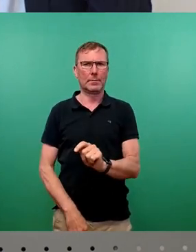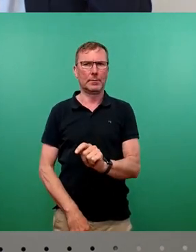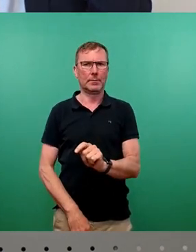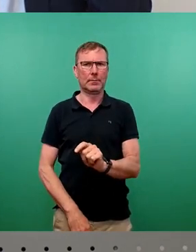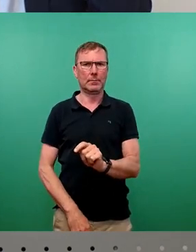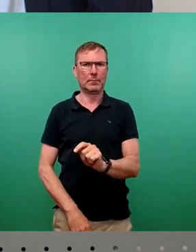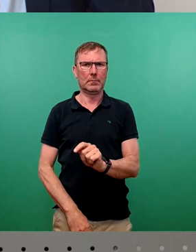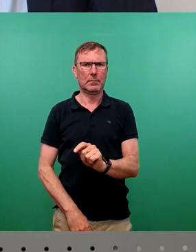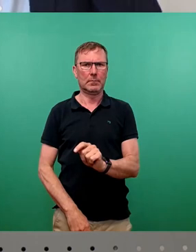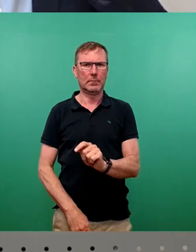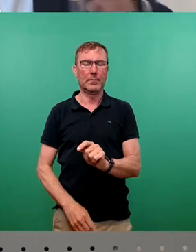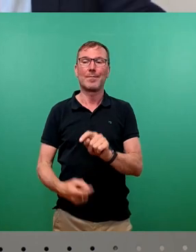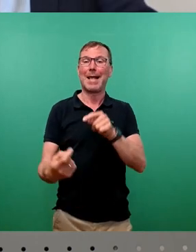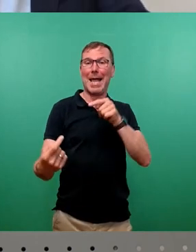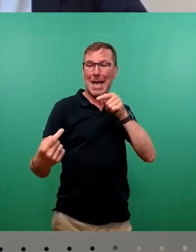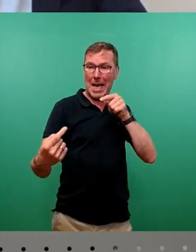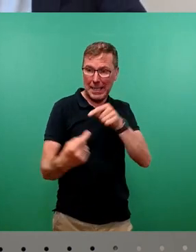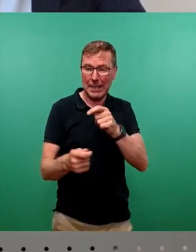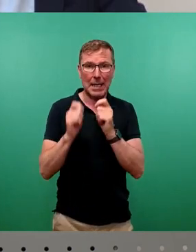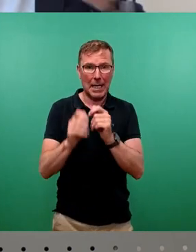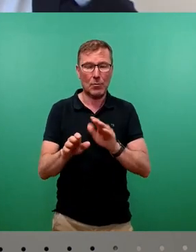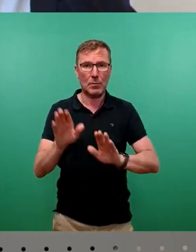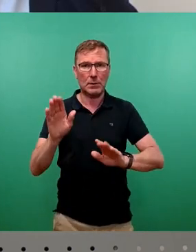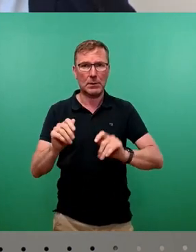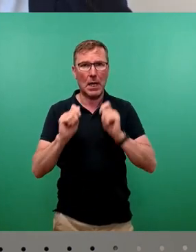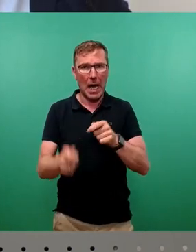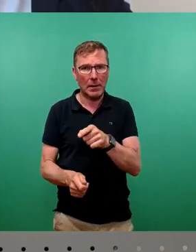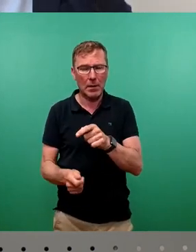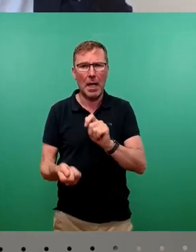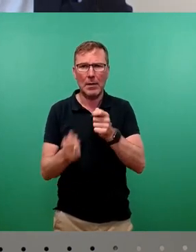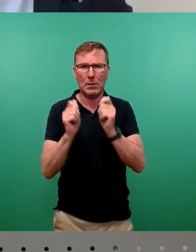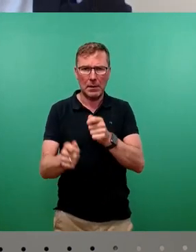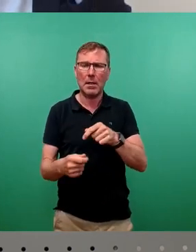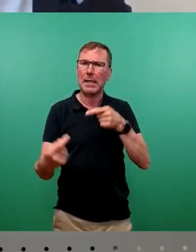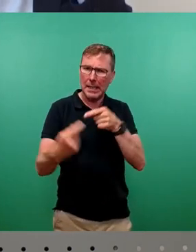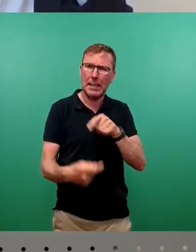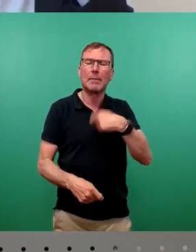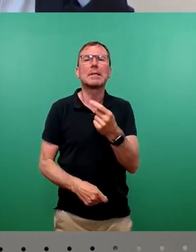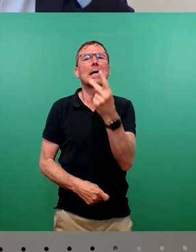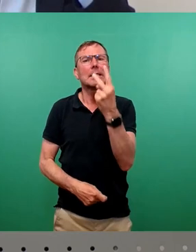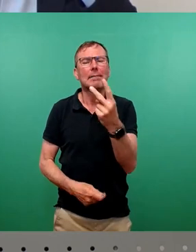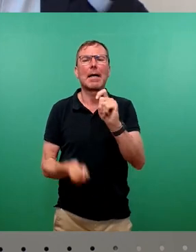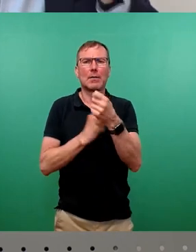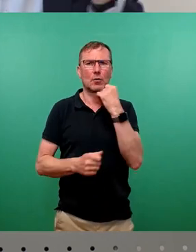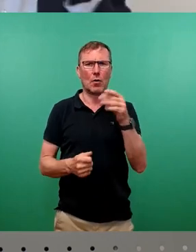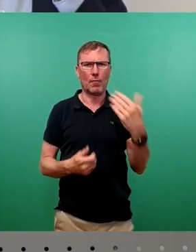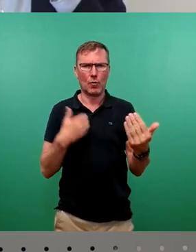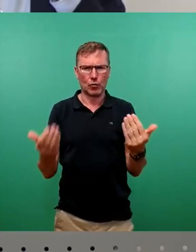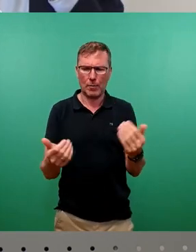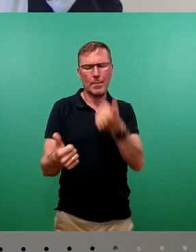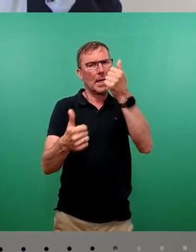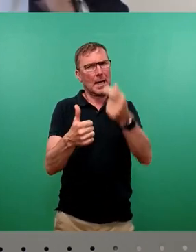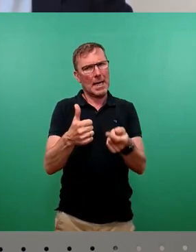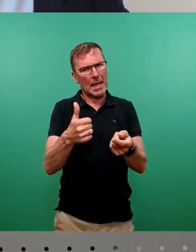Und gegen diesen Änderungsantrag gibt es zwei Änderungswünsche. Zunächst als erstes